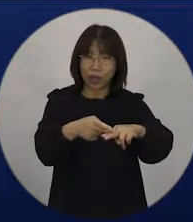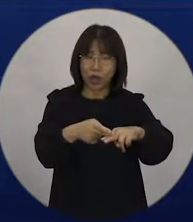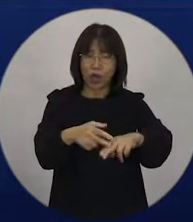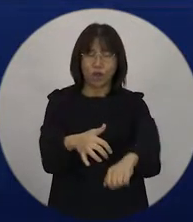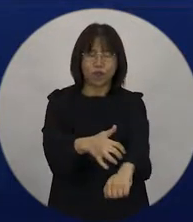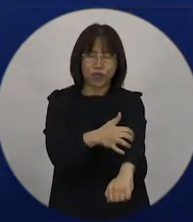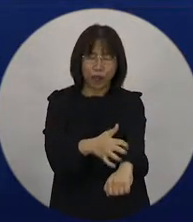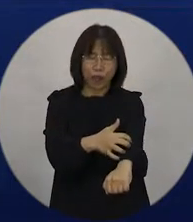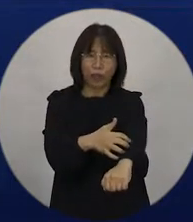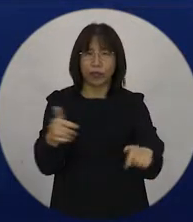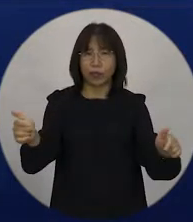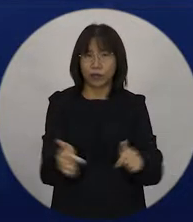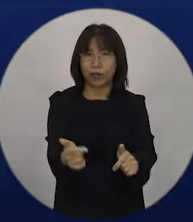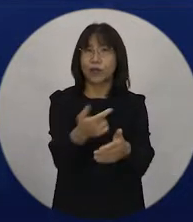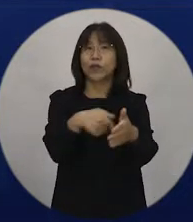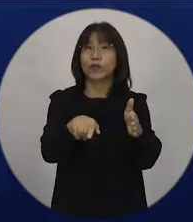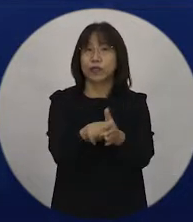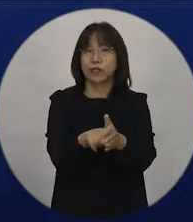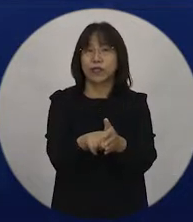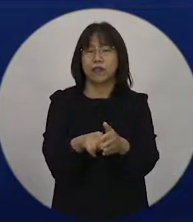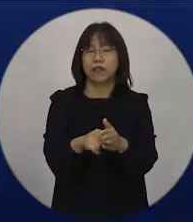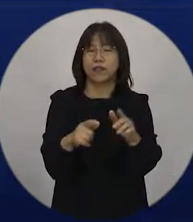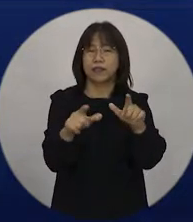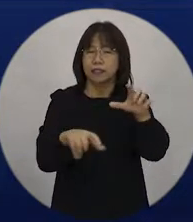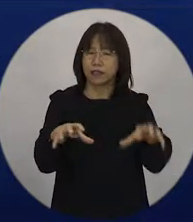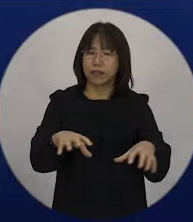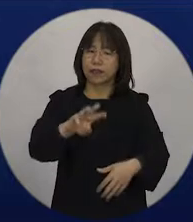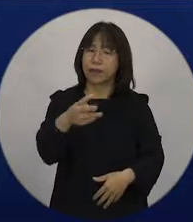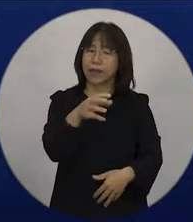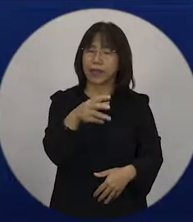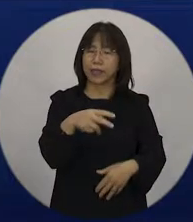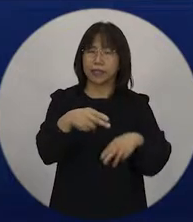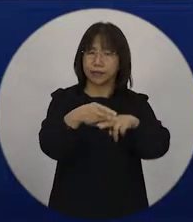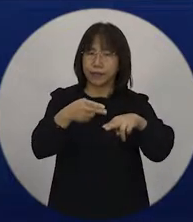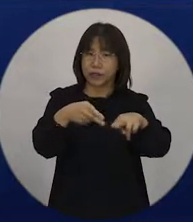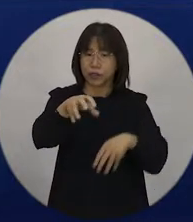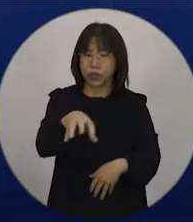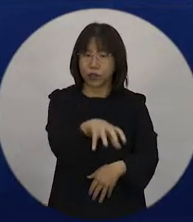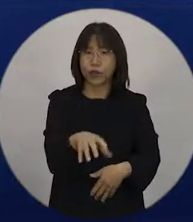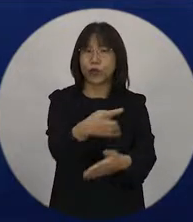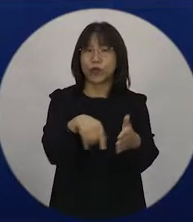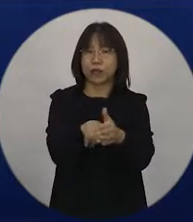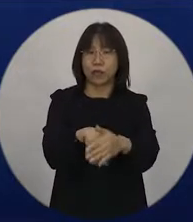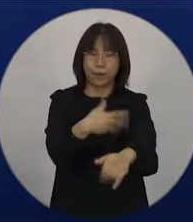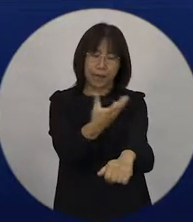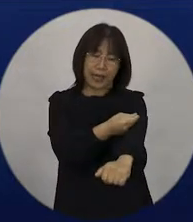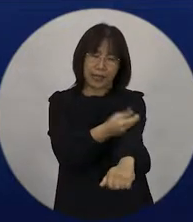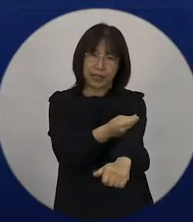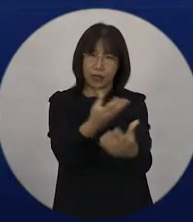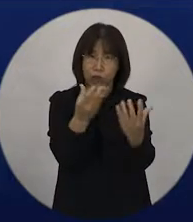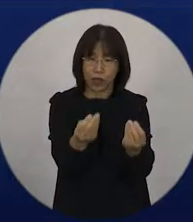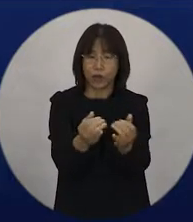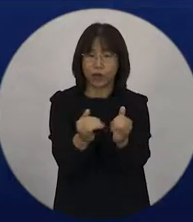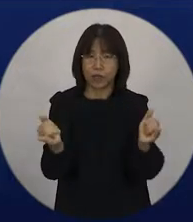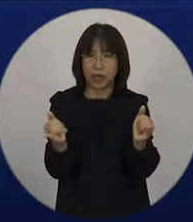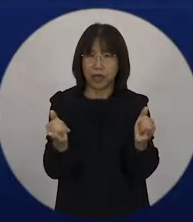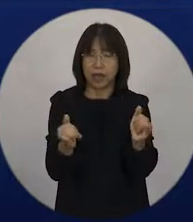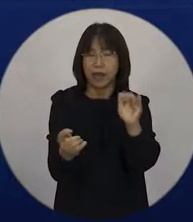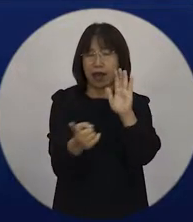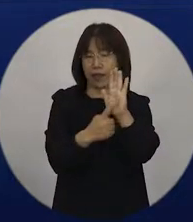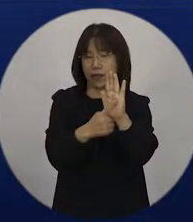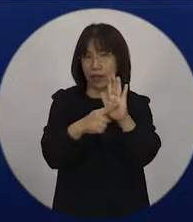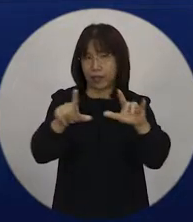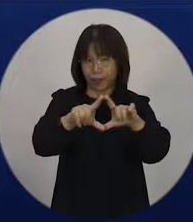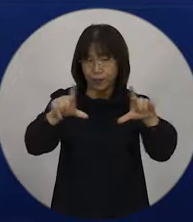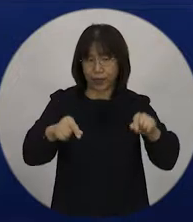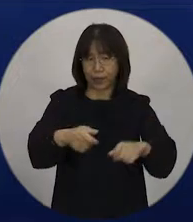이용에 불편함이 없도록 지역 내 일반 음식점 300개소를 대상으로 백신 접종 완료자 동석 안내판을